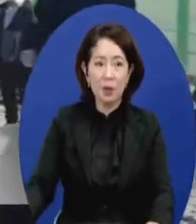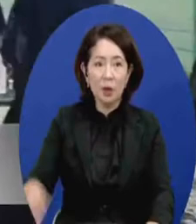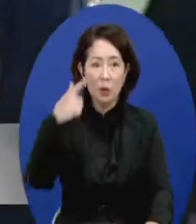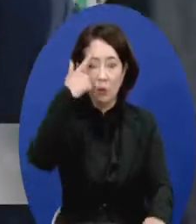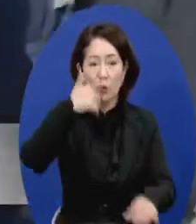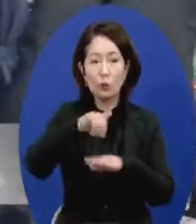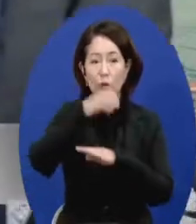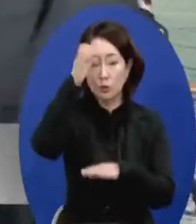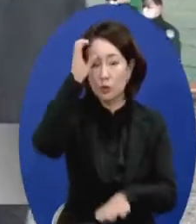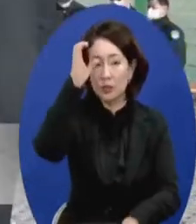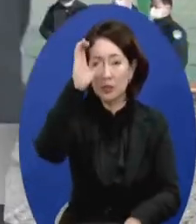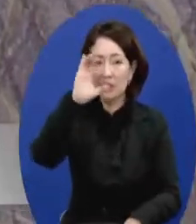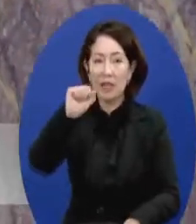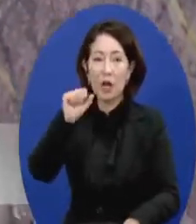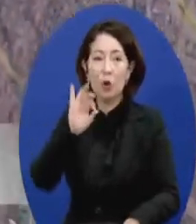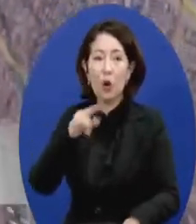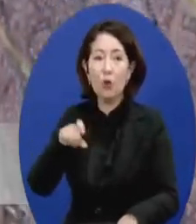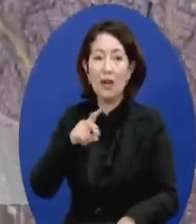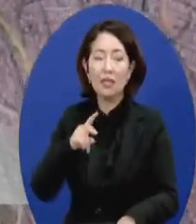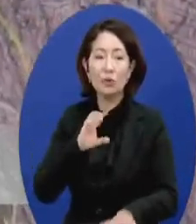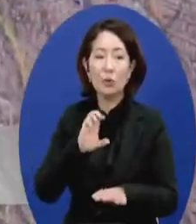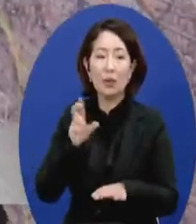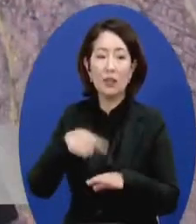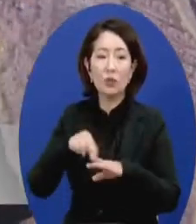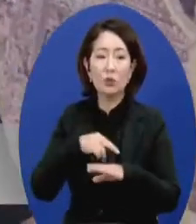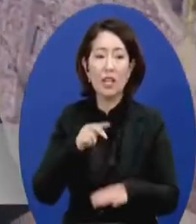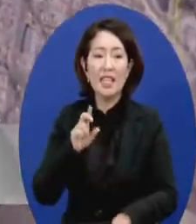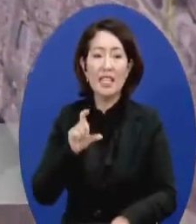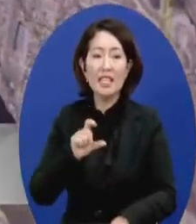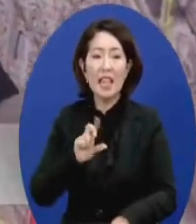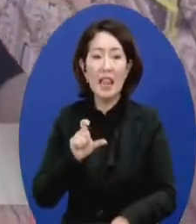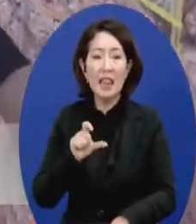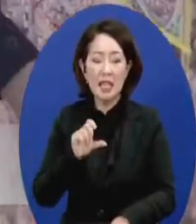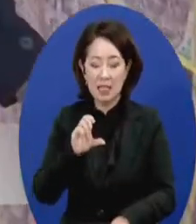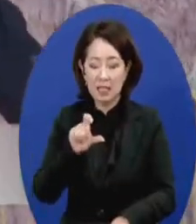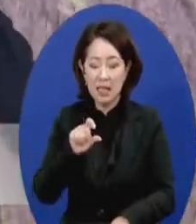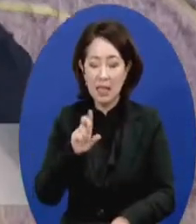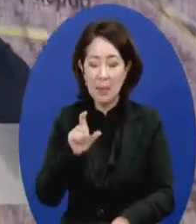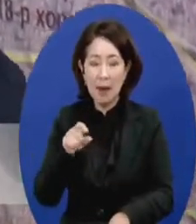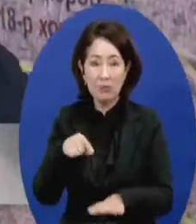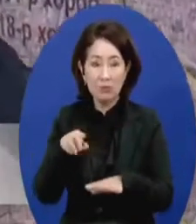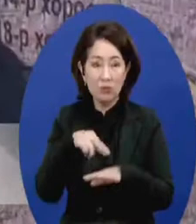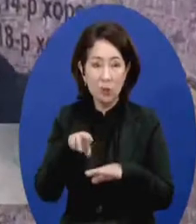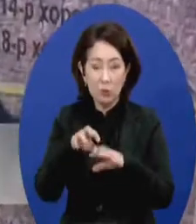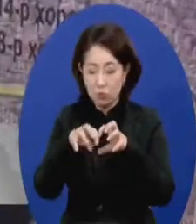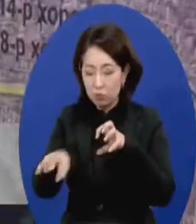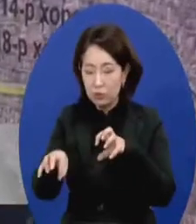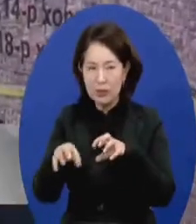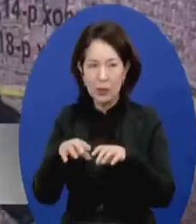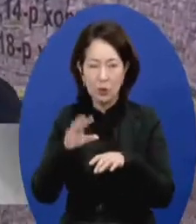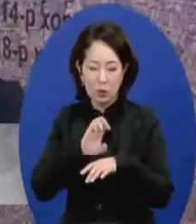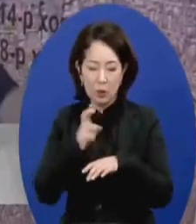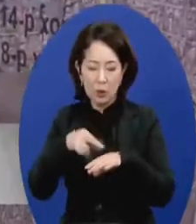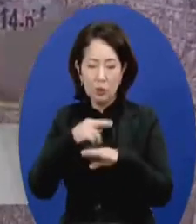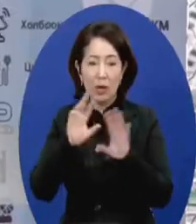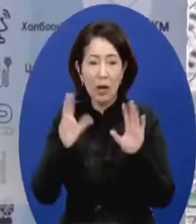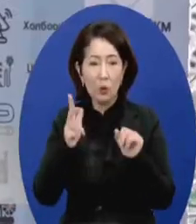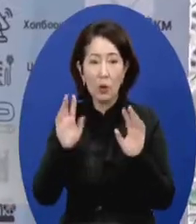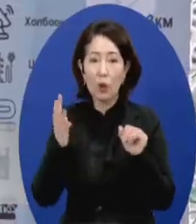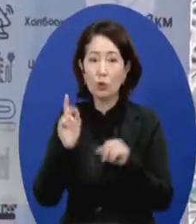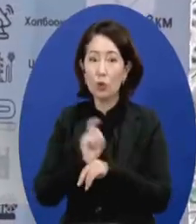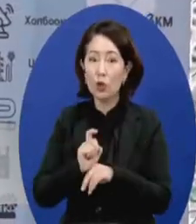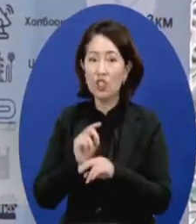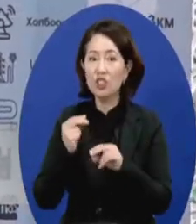Монгол улсын ерөнхий сайд Оюу Эрдэнэ Сүхбаатар дүүргийн Сэлбэ дэд төвийн бүтээн байгуулалтад танилцлаа. Сэлбэ дэд төв нь Сүхбаатар дүүргийн 13-14 дугаар